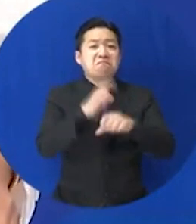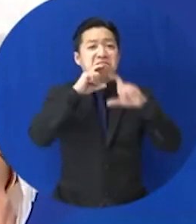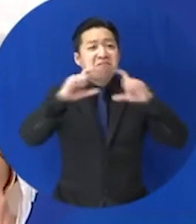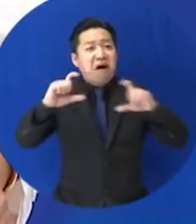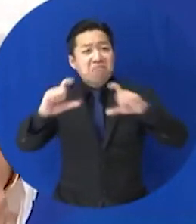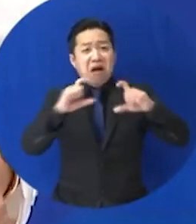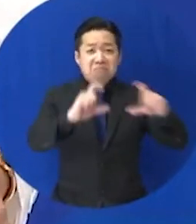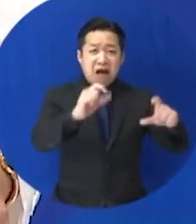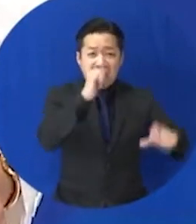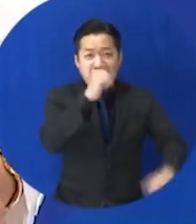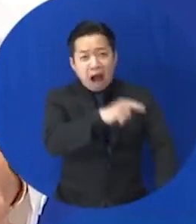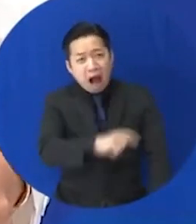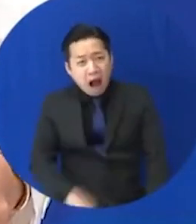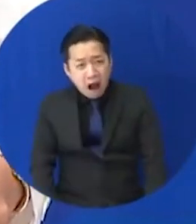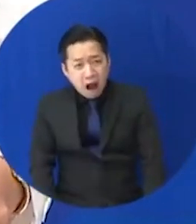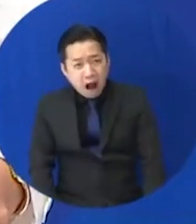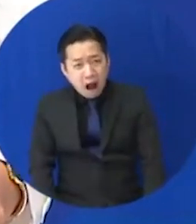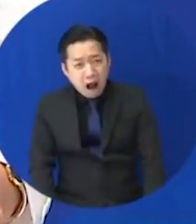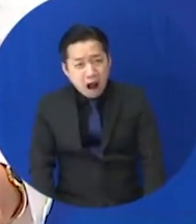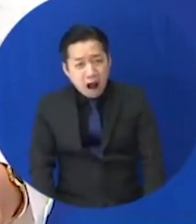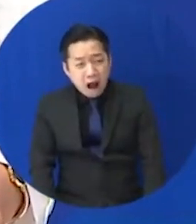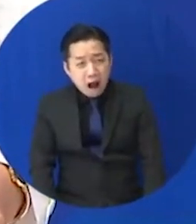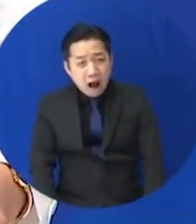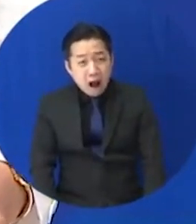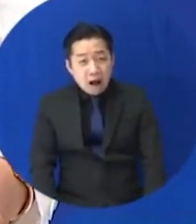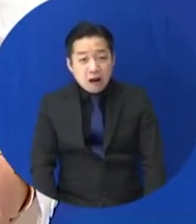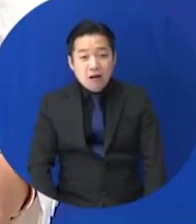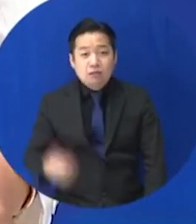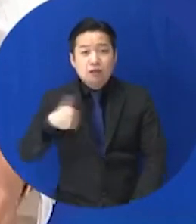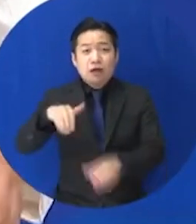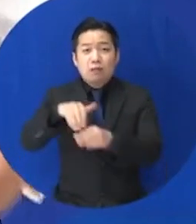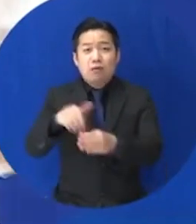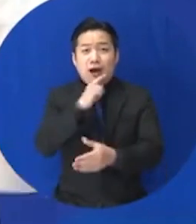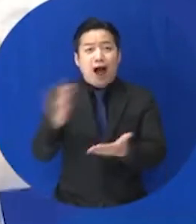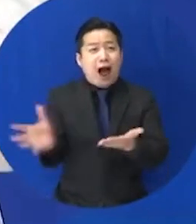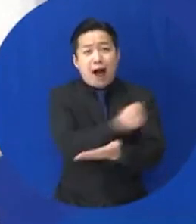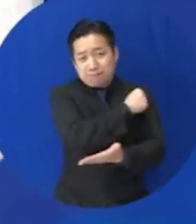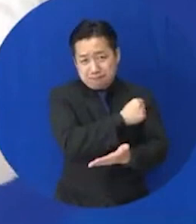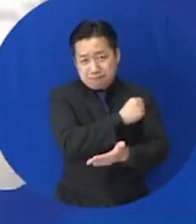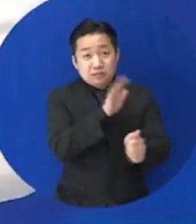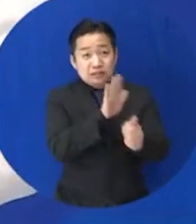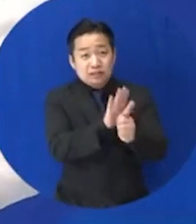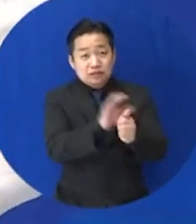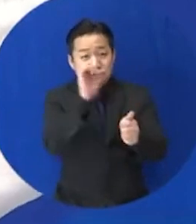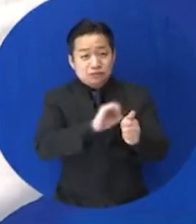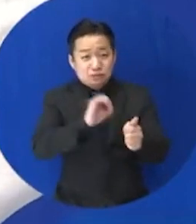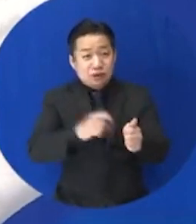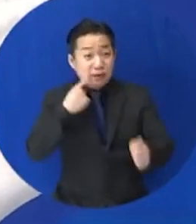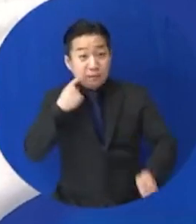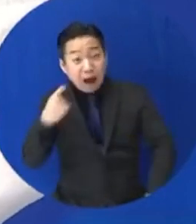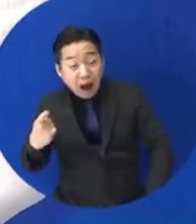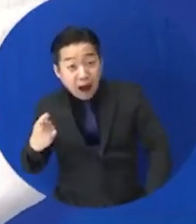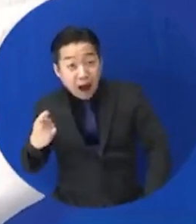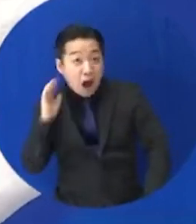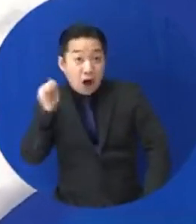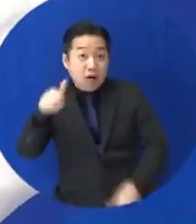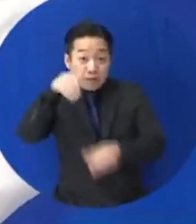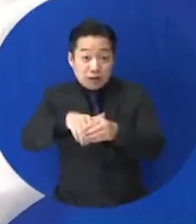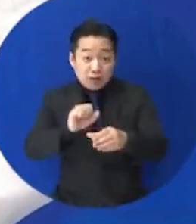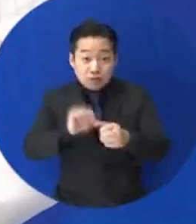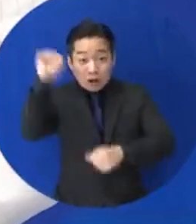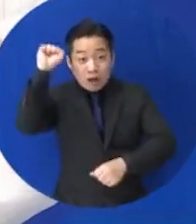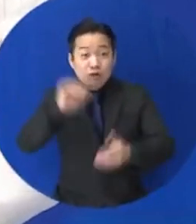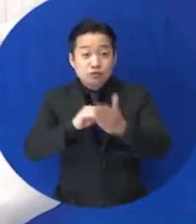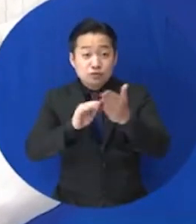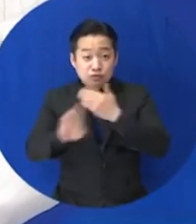하고 다니신다고 하는데 그래서 제 표를 다 휩쓸어 가버렸어요. 네, 그렇게 지지율에 연연해 하시면 대통령 된다 하더라도 아무것도